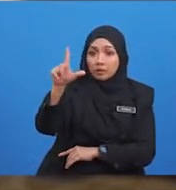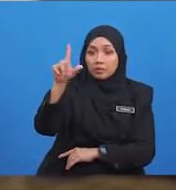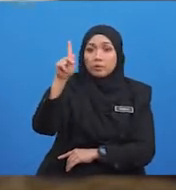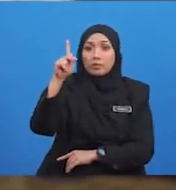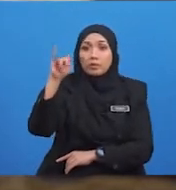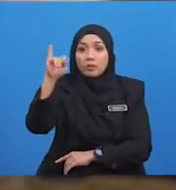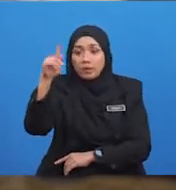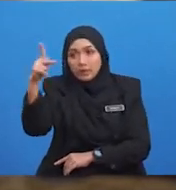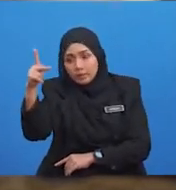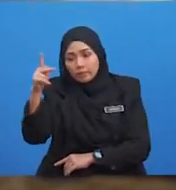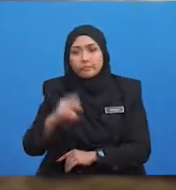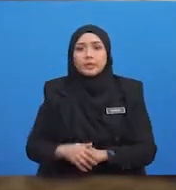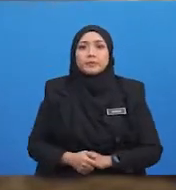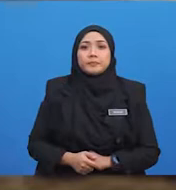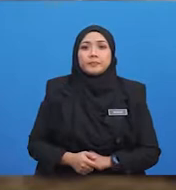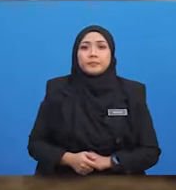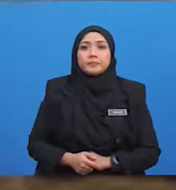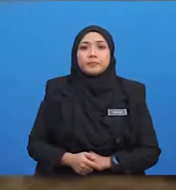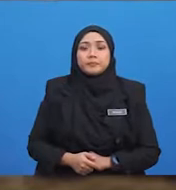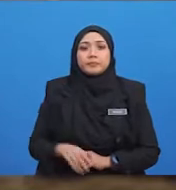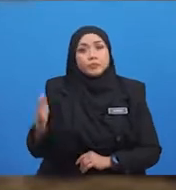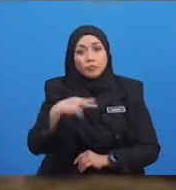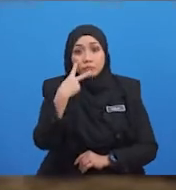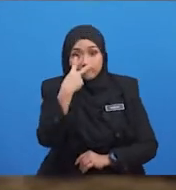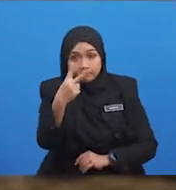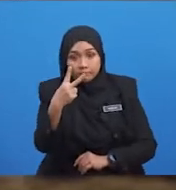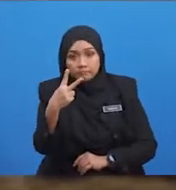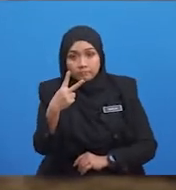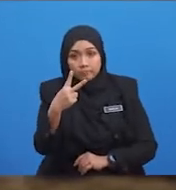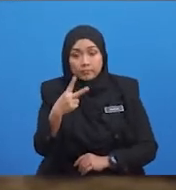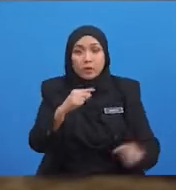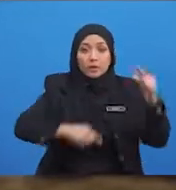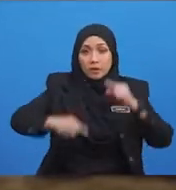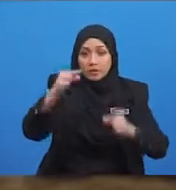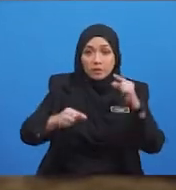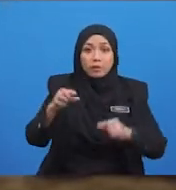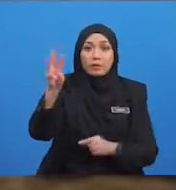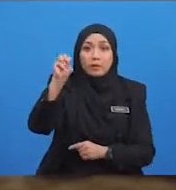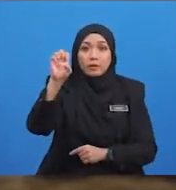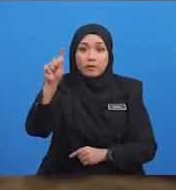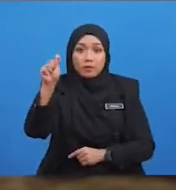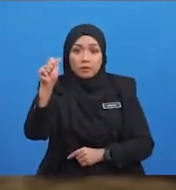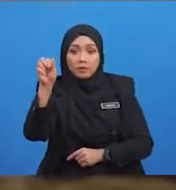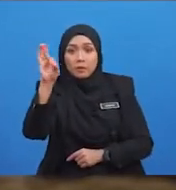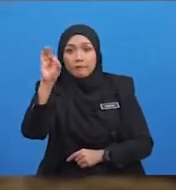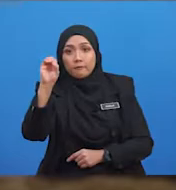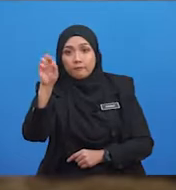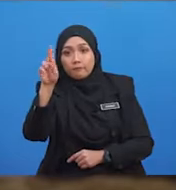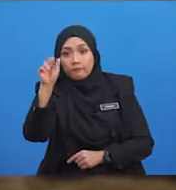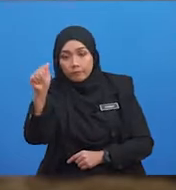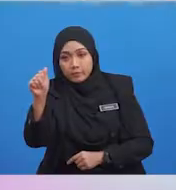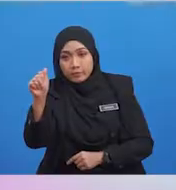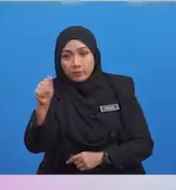dapat memahami unsur gaya bahasa metafora ini dengan lebih jelas.